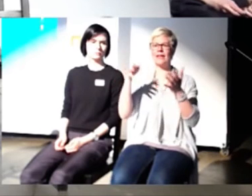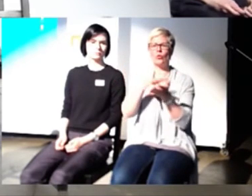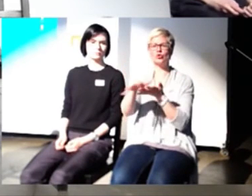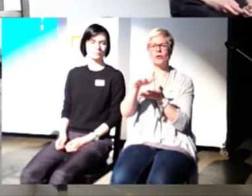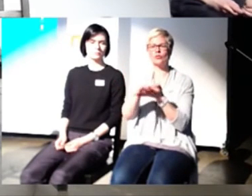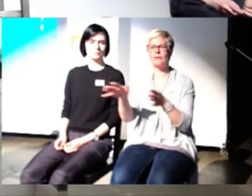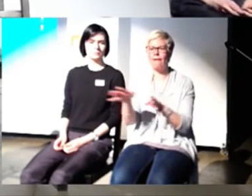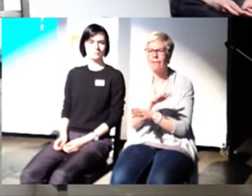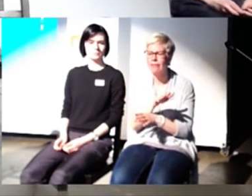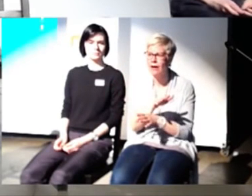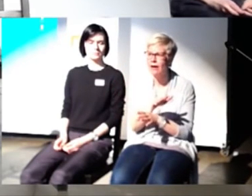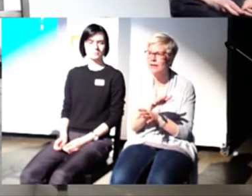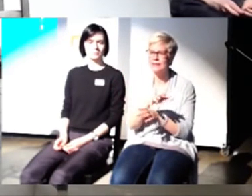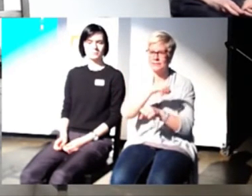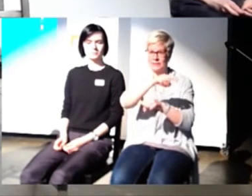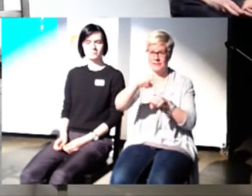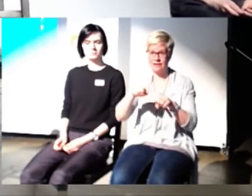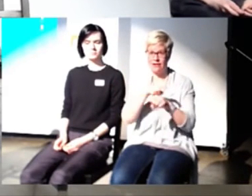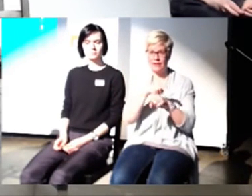peitetään saaren residenssin